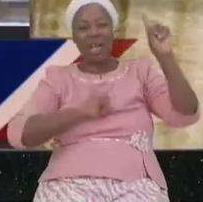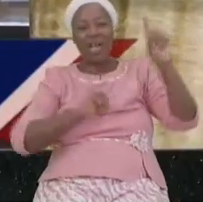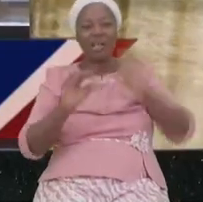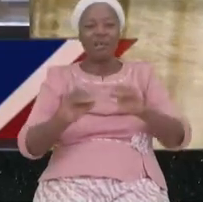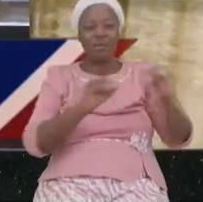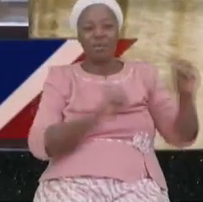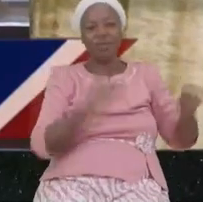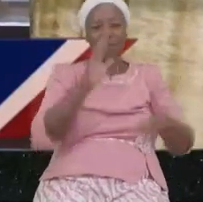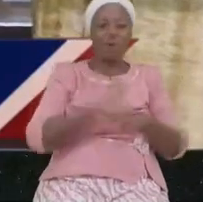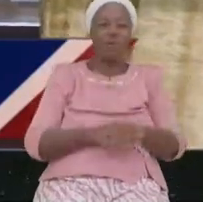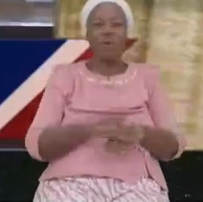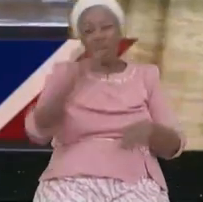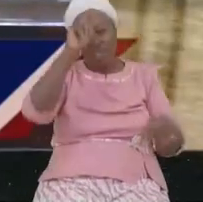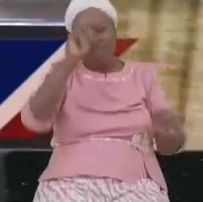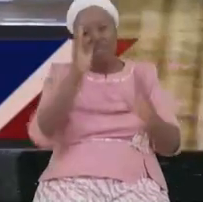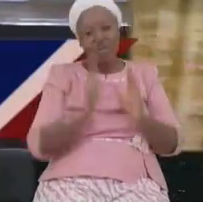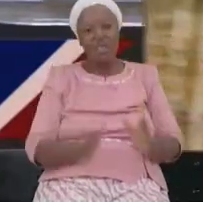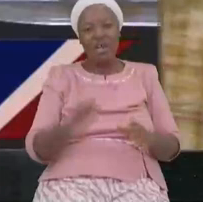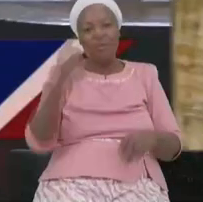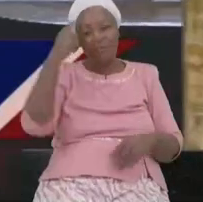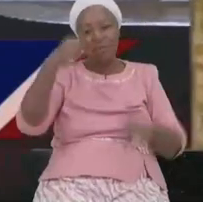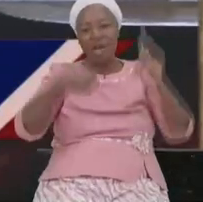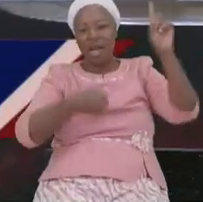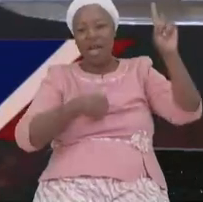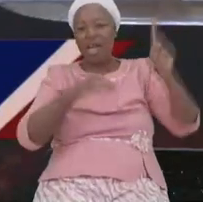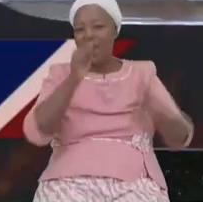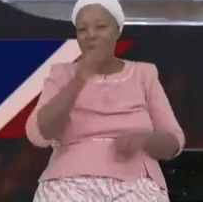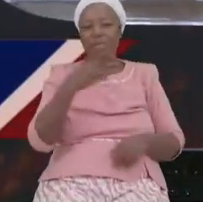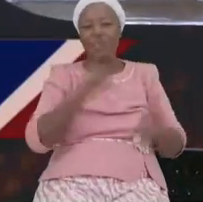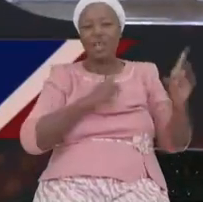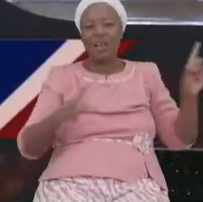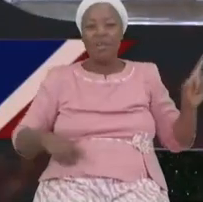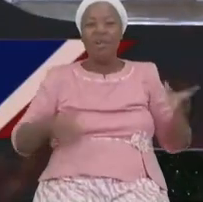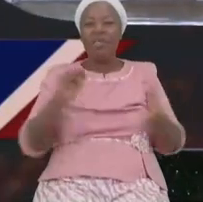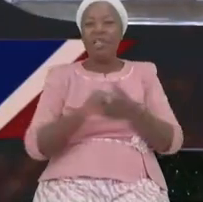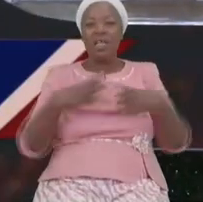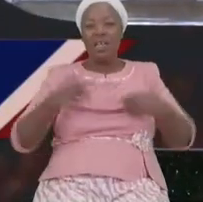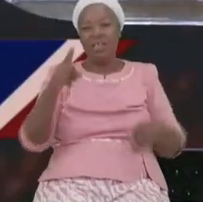car je suis l'Éternel qui te guérit.